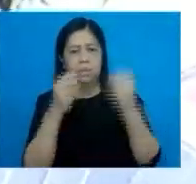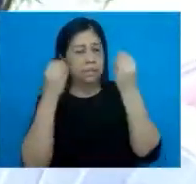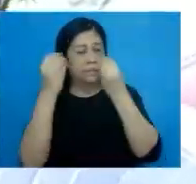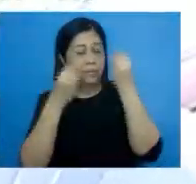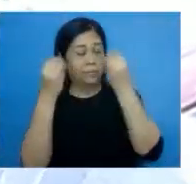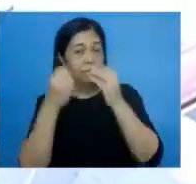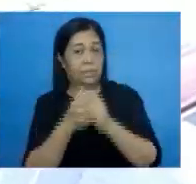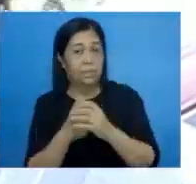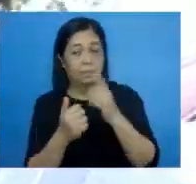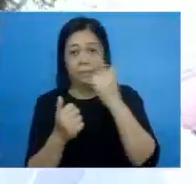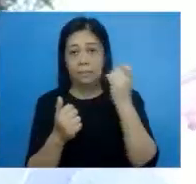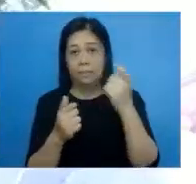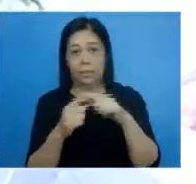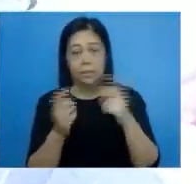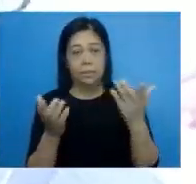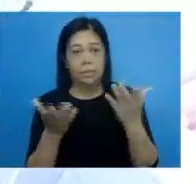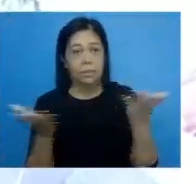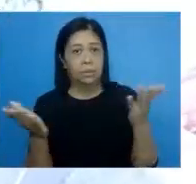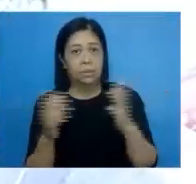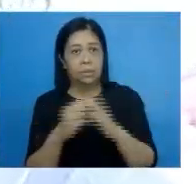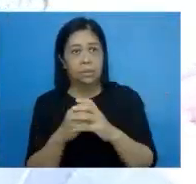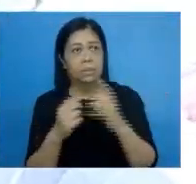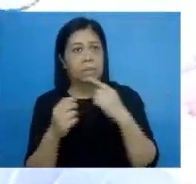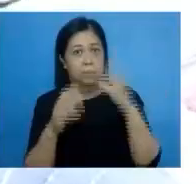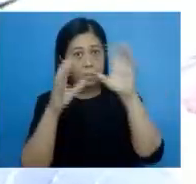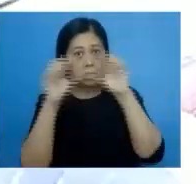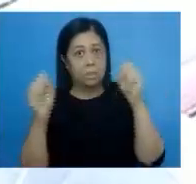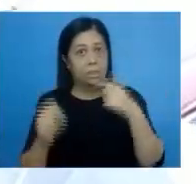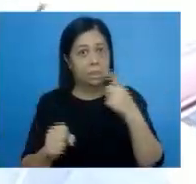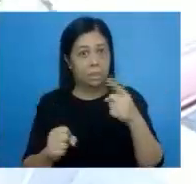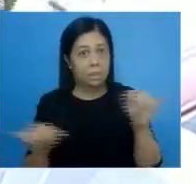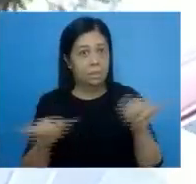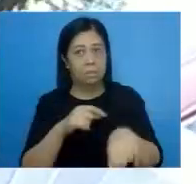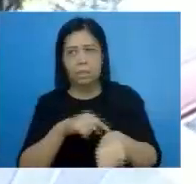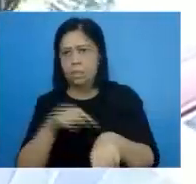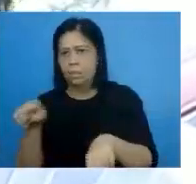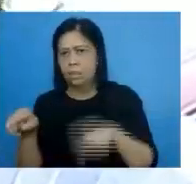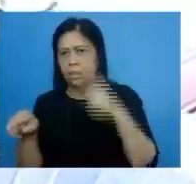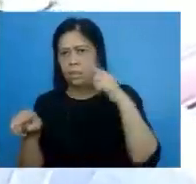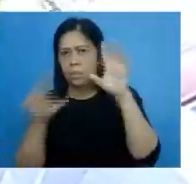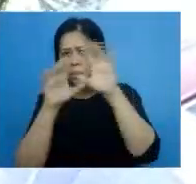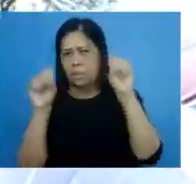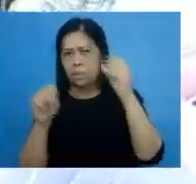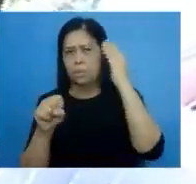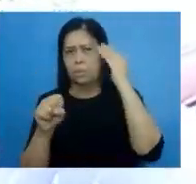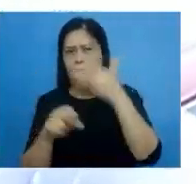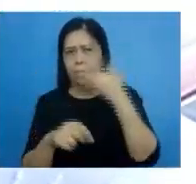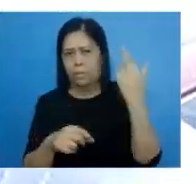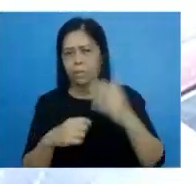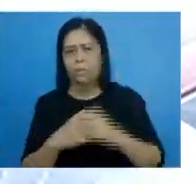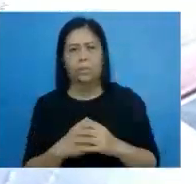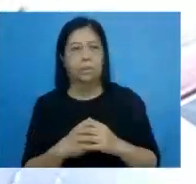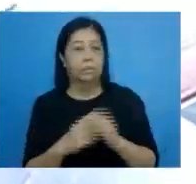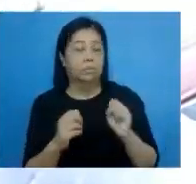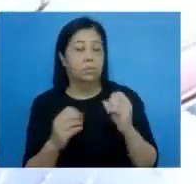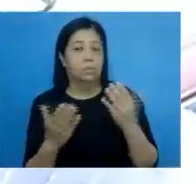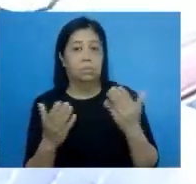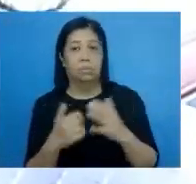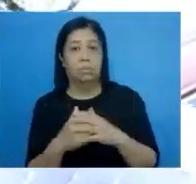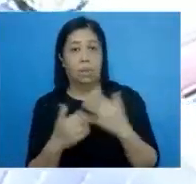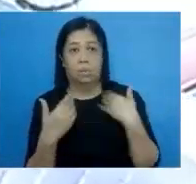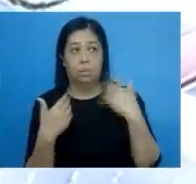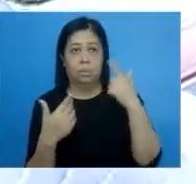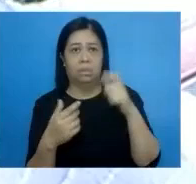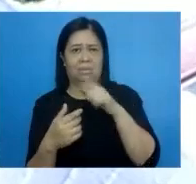kasi nga, nag-face shield. Pero kung yun naman sabi ng president at the same time, I know the president knows better. So, I don't think na kailangan